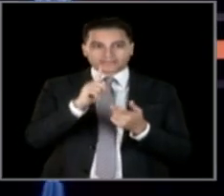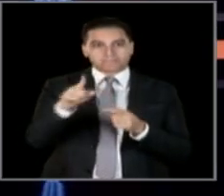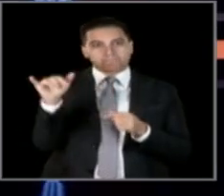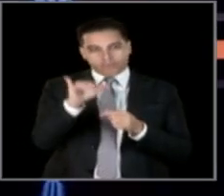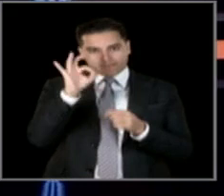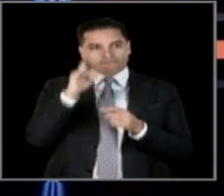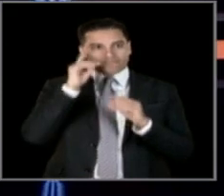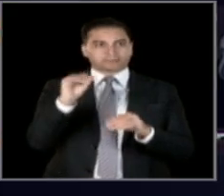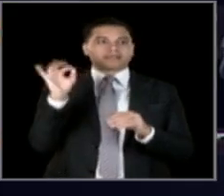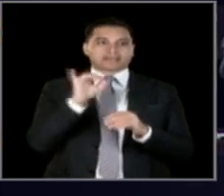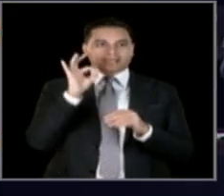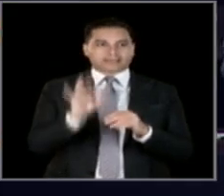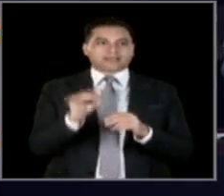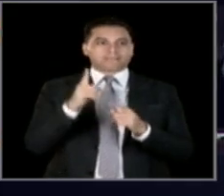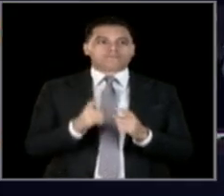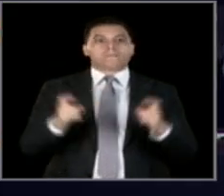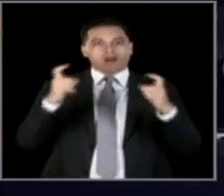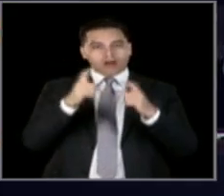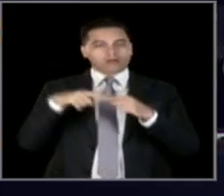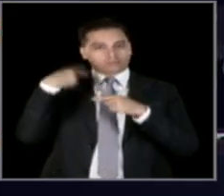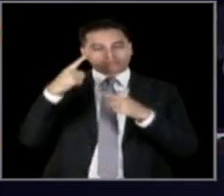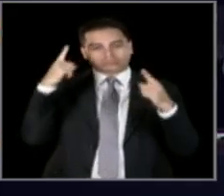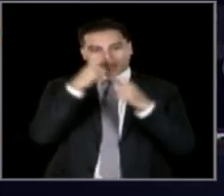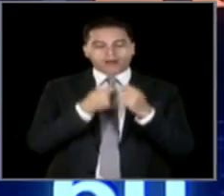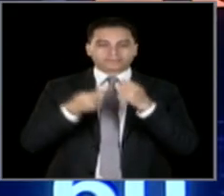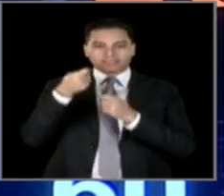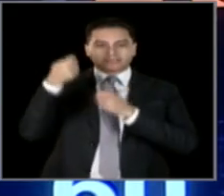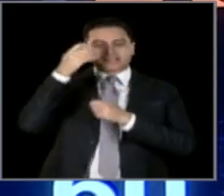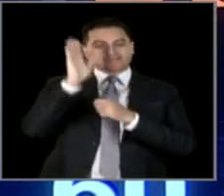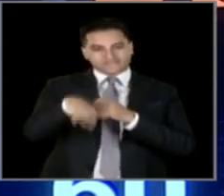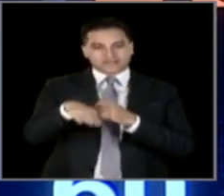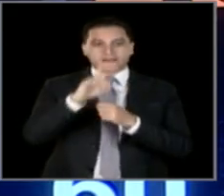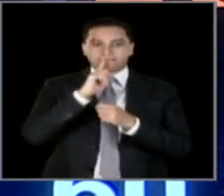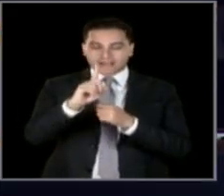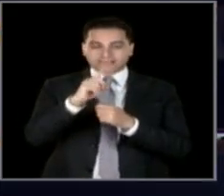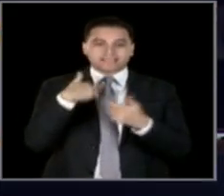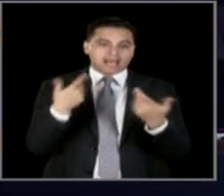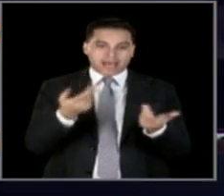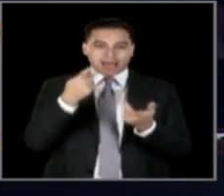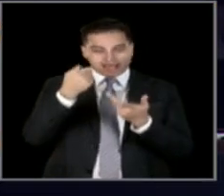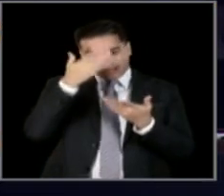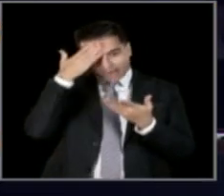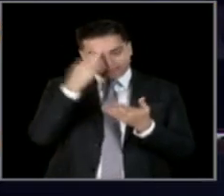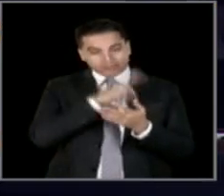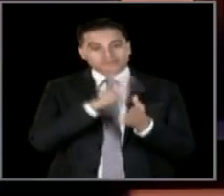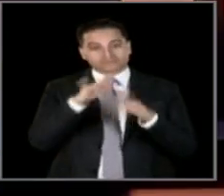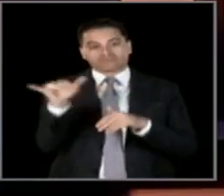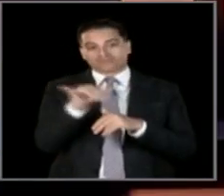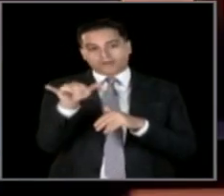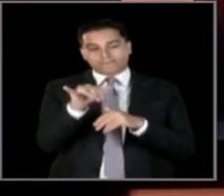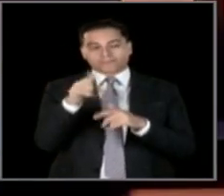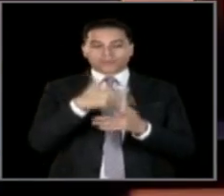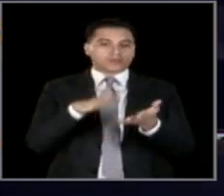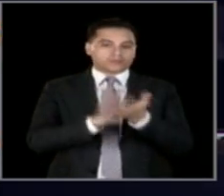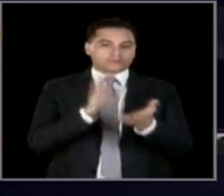مهم. كل مباراة وبتبقى أصعب من اللي قبليها، ولكن اكتساب الخبرة مهم.